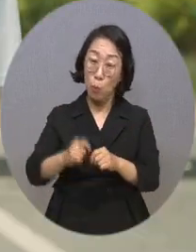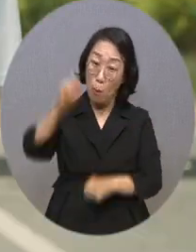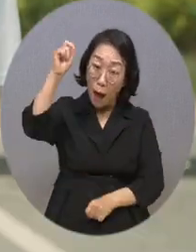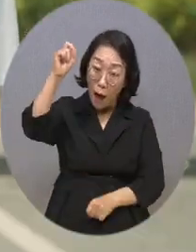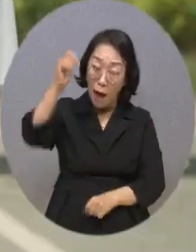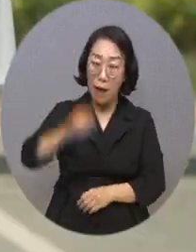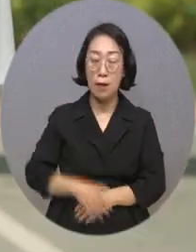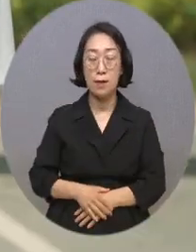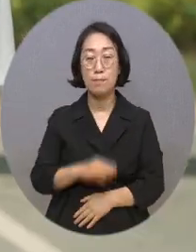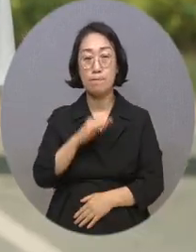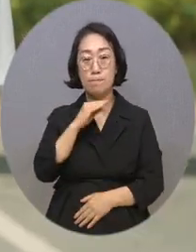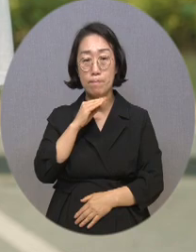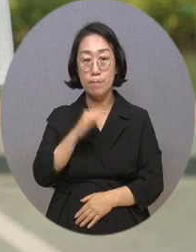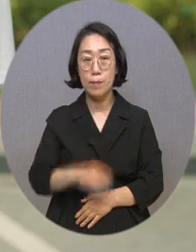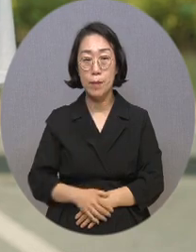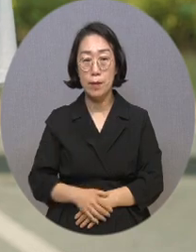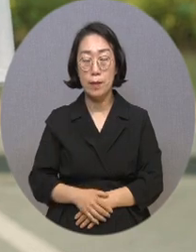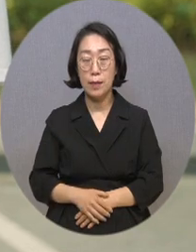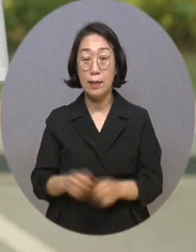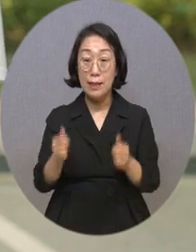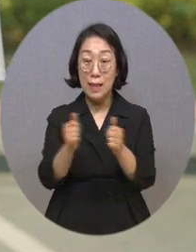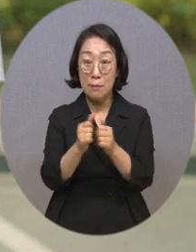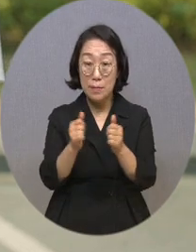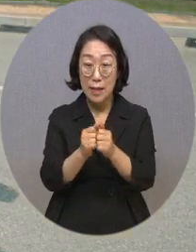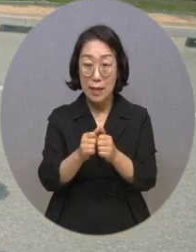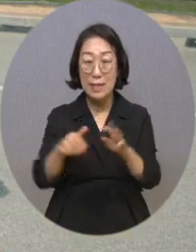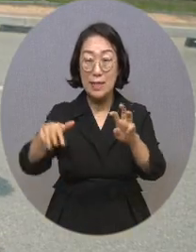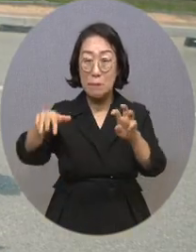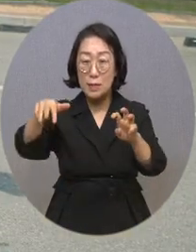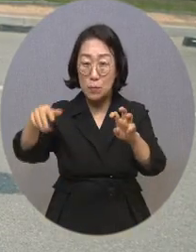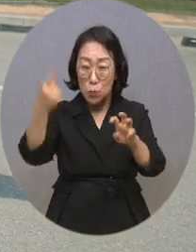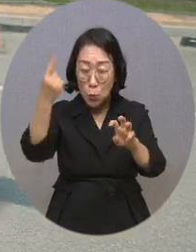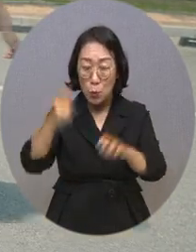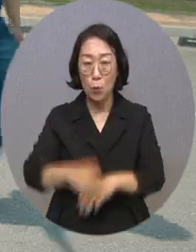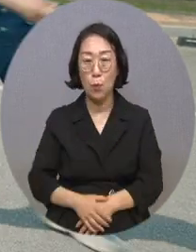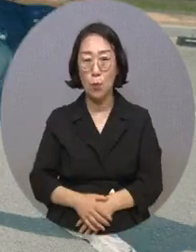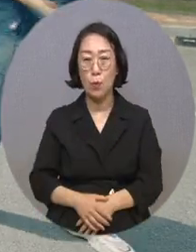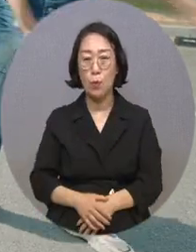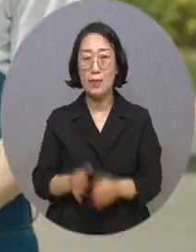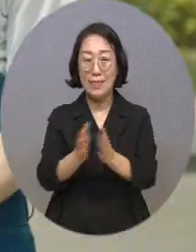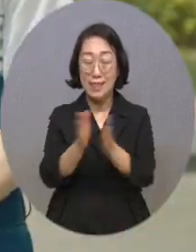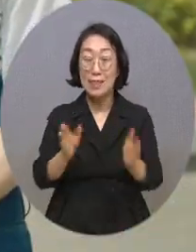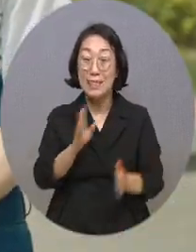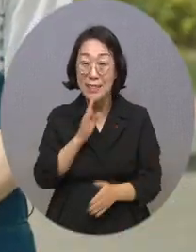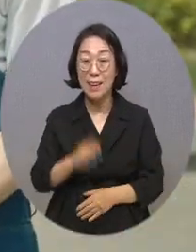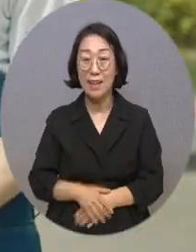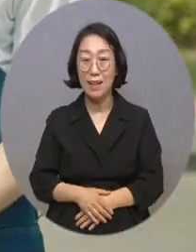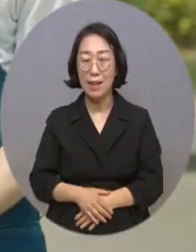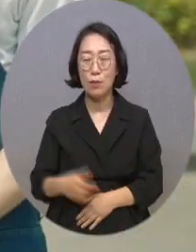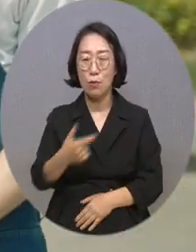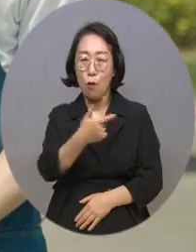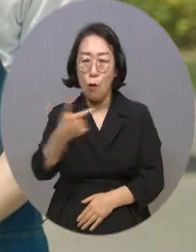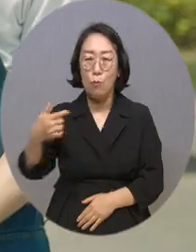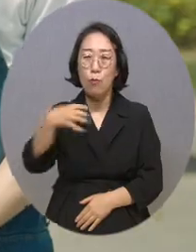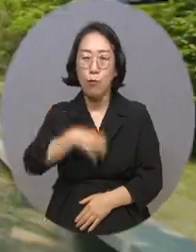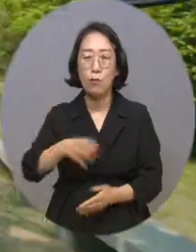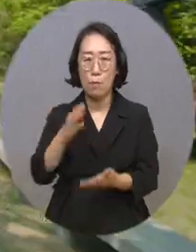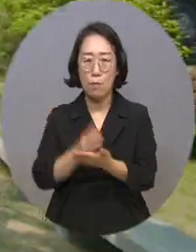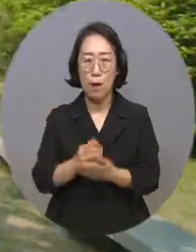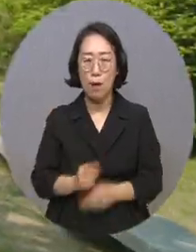돼요? 그 도보로 남자들이 뛰면 30초. 타임 해주세요. 그러니까 그리고 너무 걱정하지 마. 그렇게 안